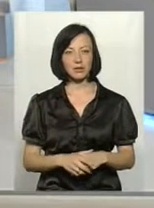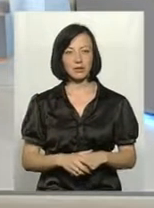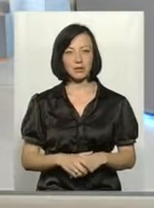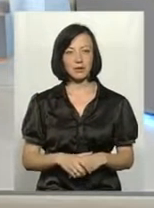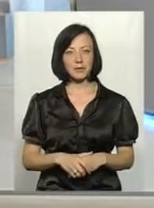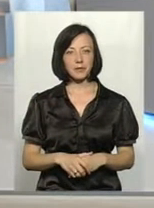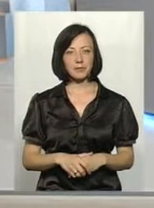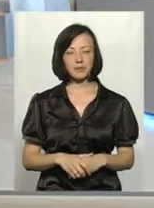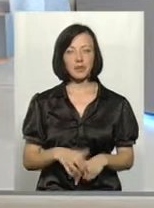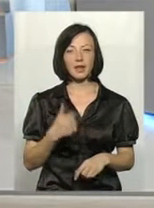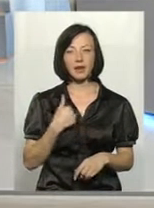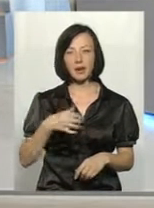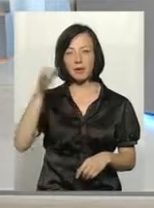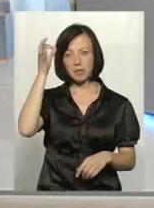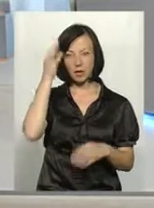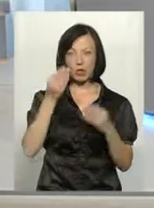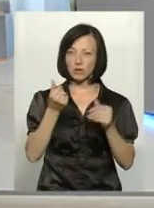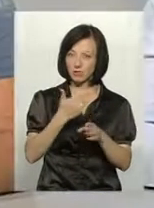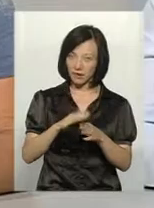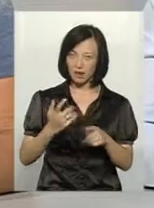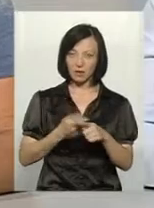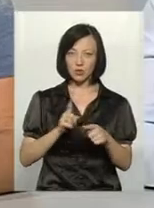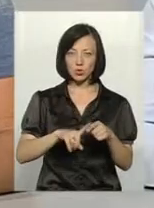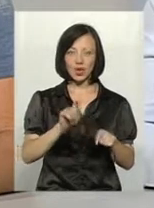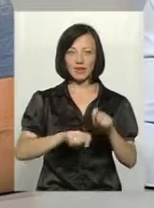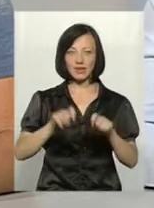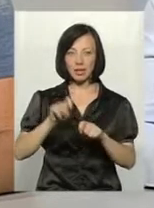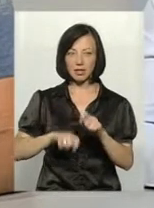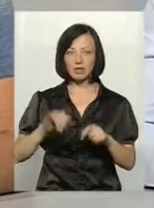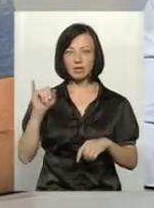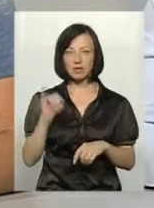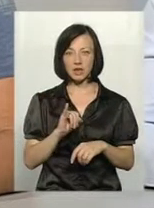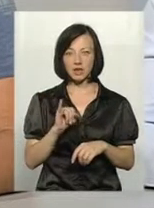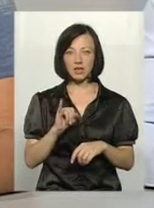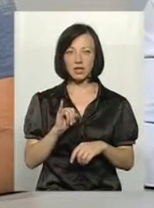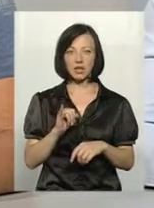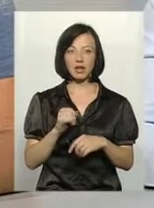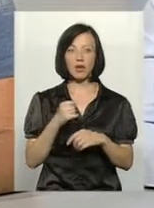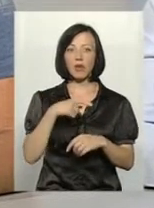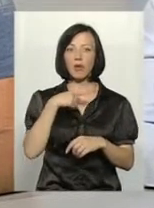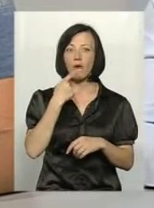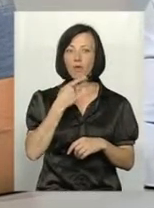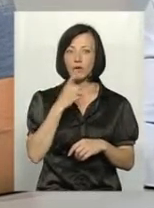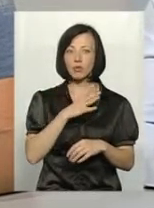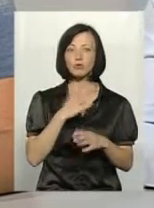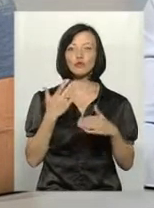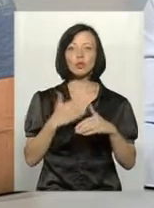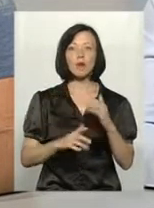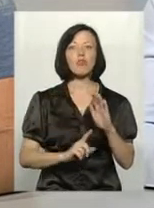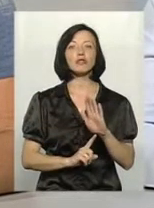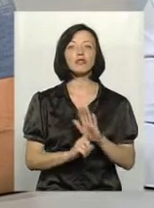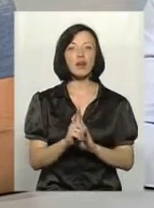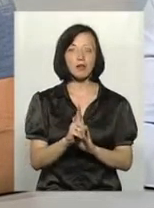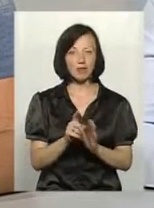наскільки я пам'ятаю, і кошти виділялися на цю інвентаризацію, і мова велася, що вона вже здійснюється.